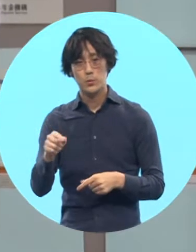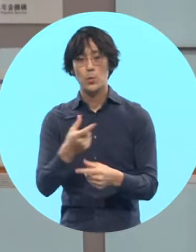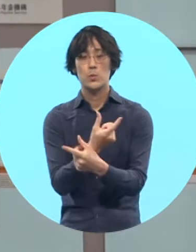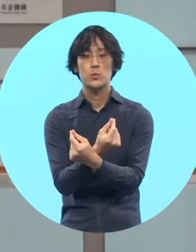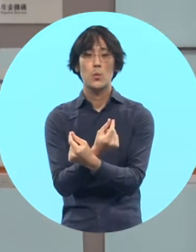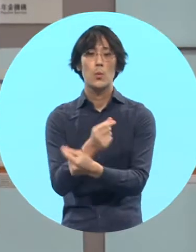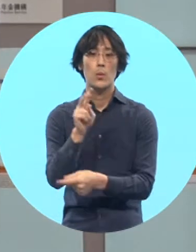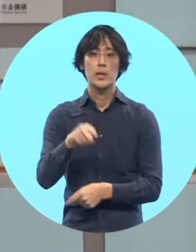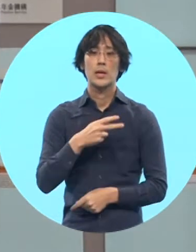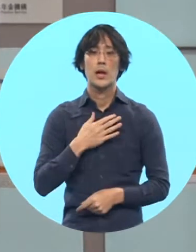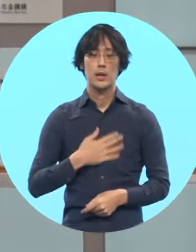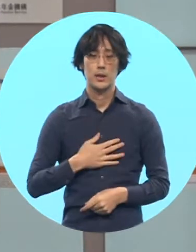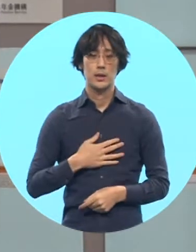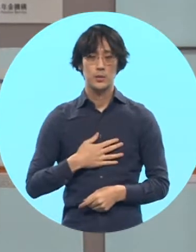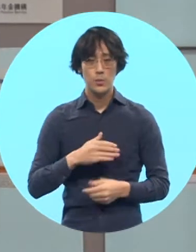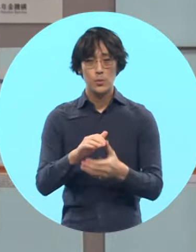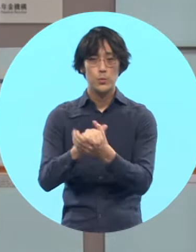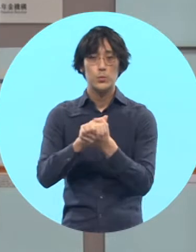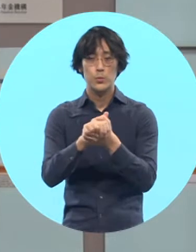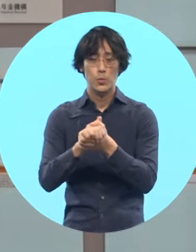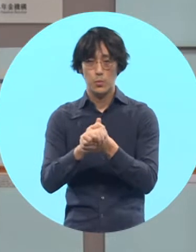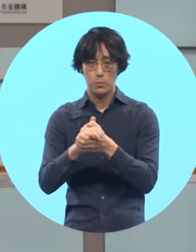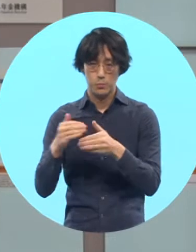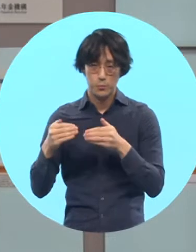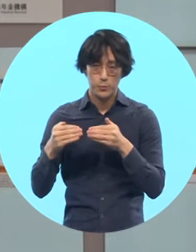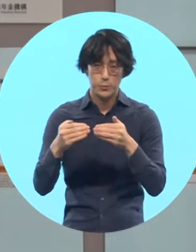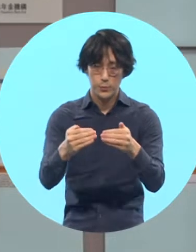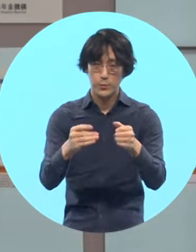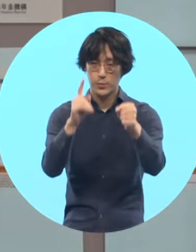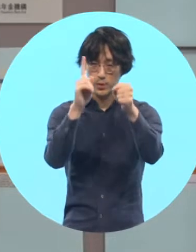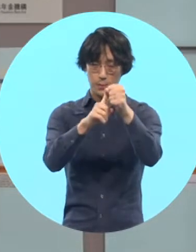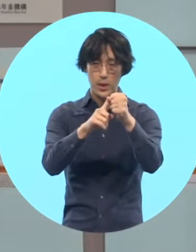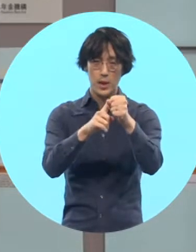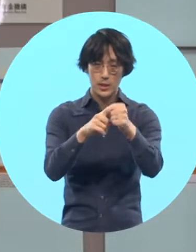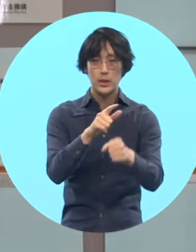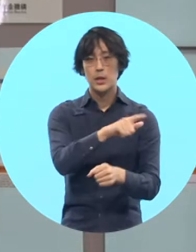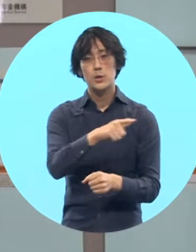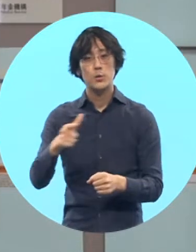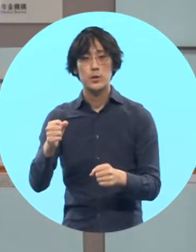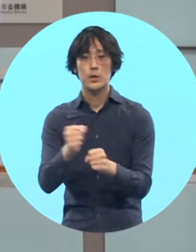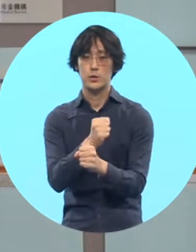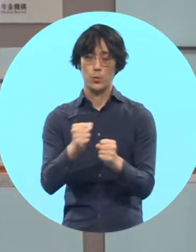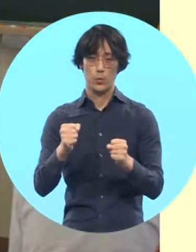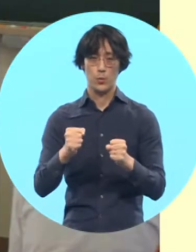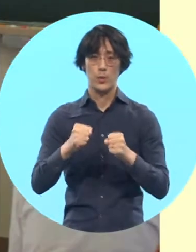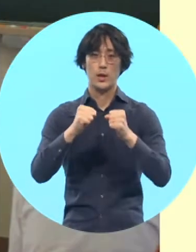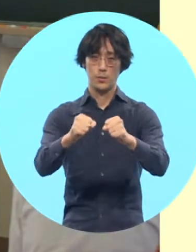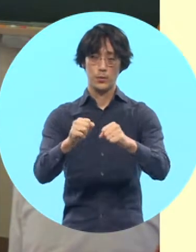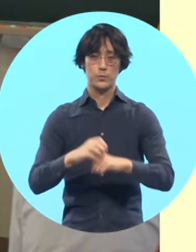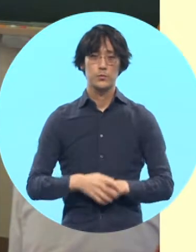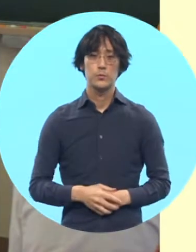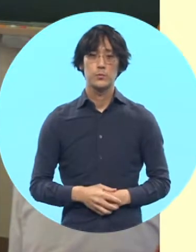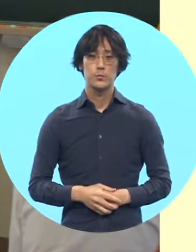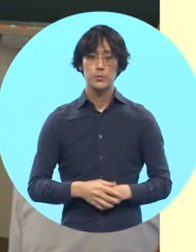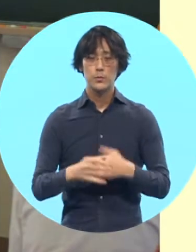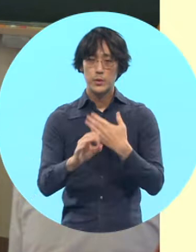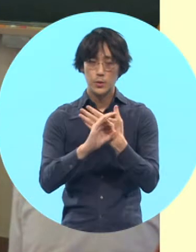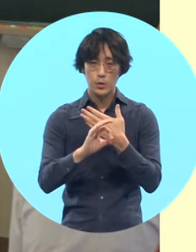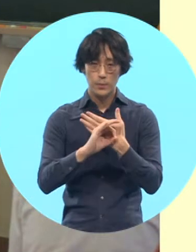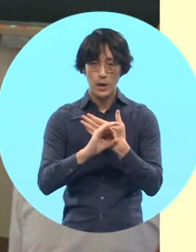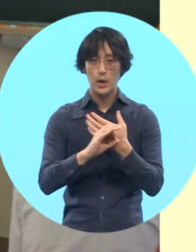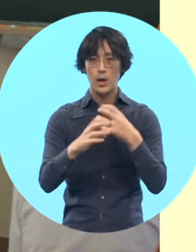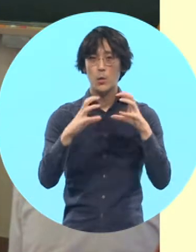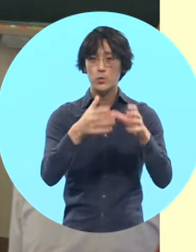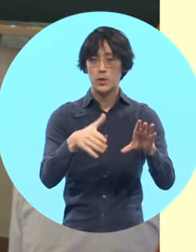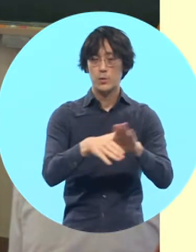そして友好親善を促進するためのさまざまな事業を実施しています。例えば外国の文化を